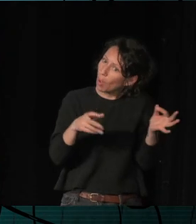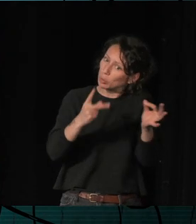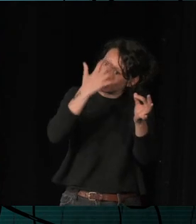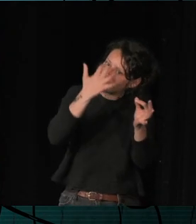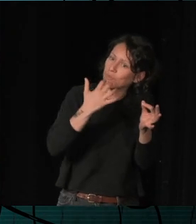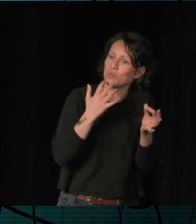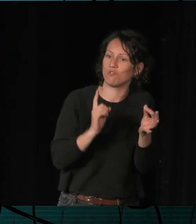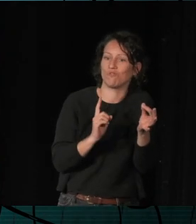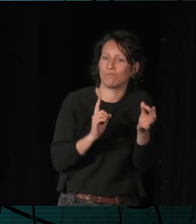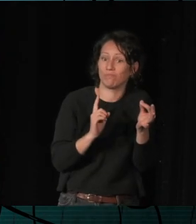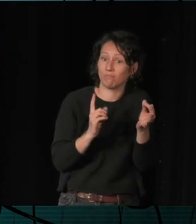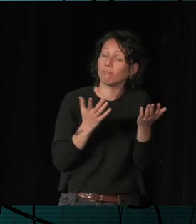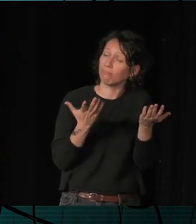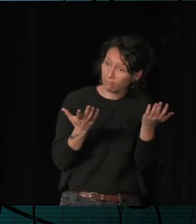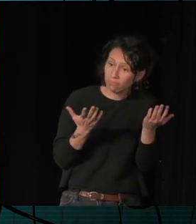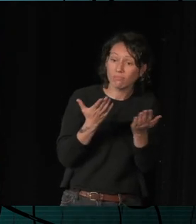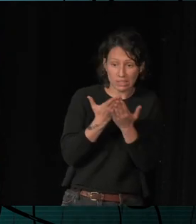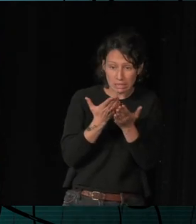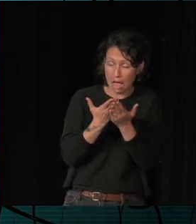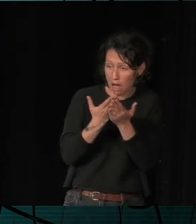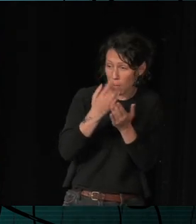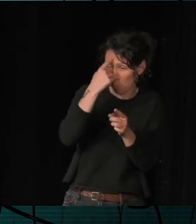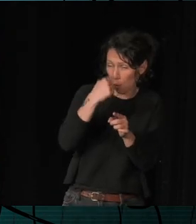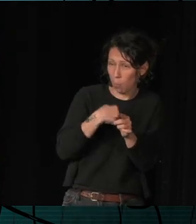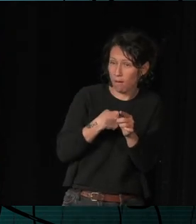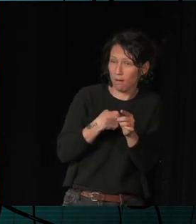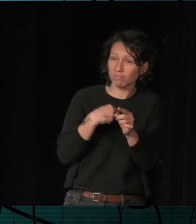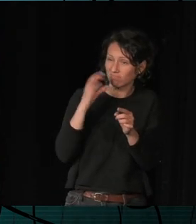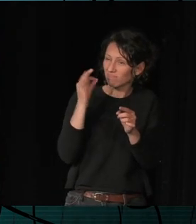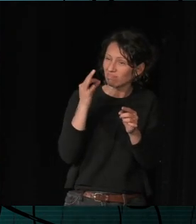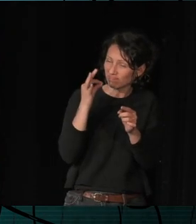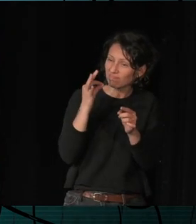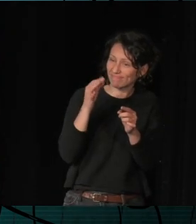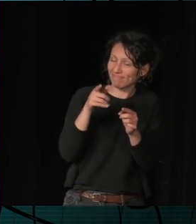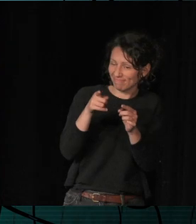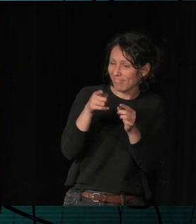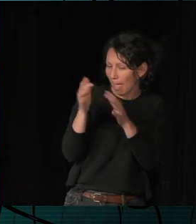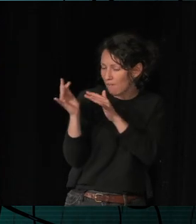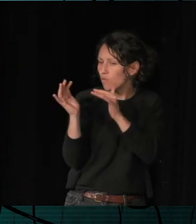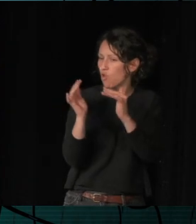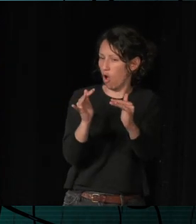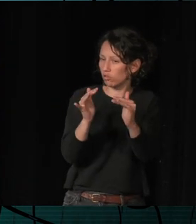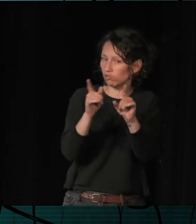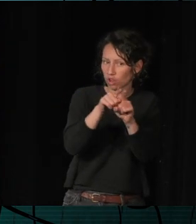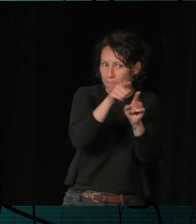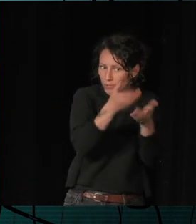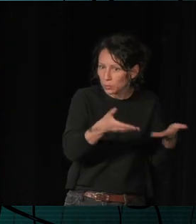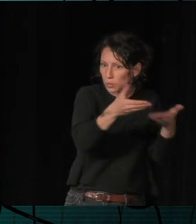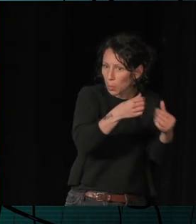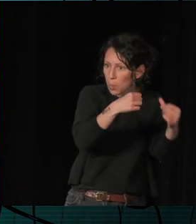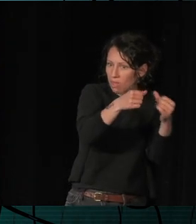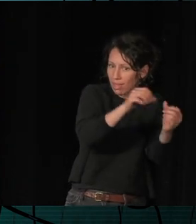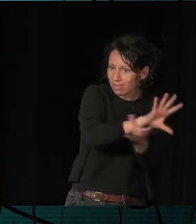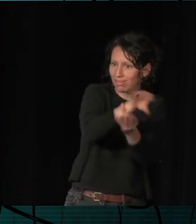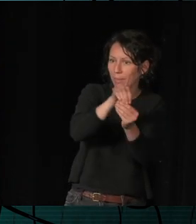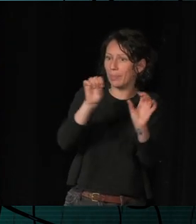du coup, ça a joué, je pense, dans le fait que imprégner le public de l'idée que oui, le